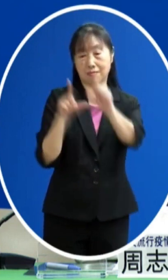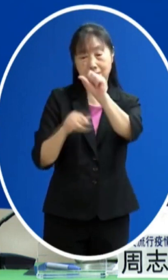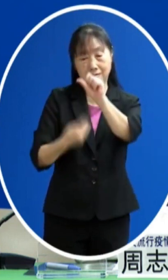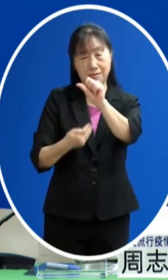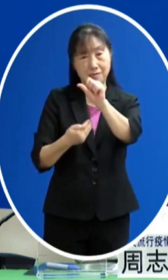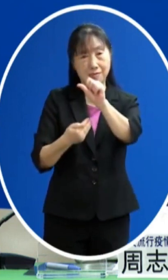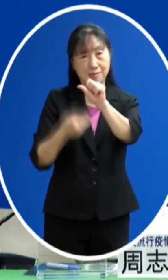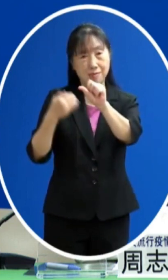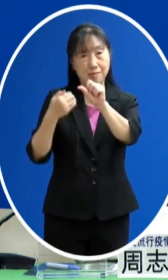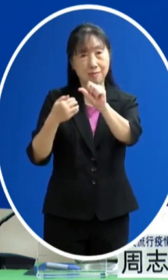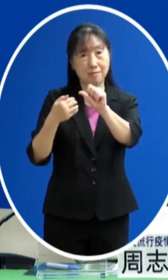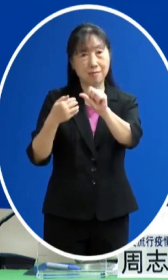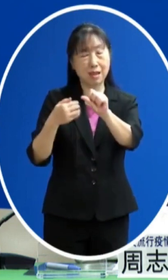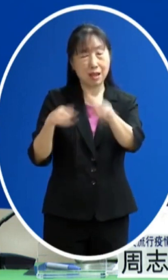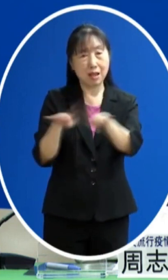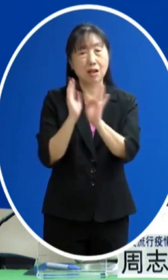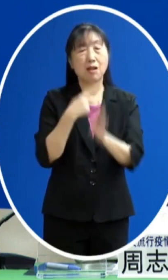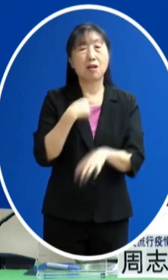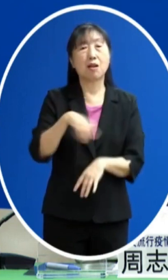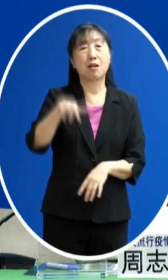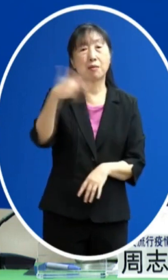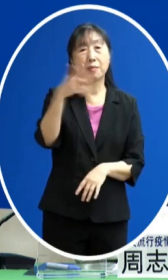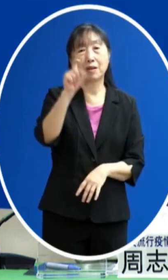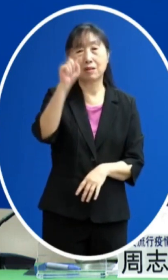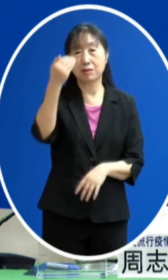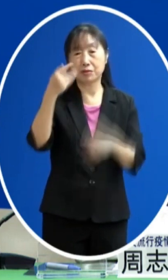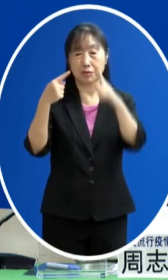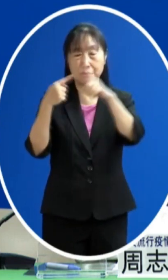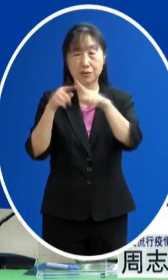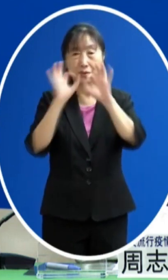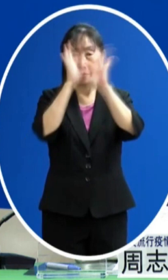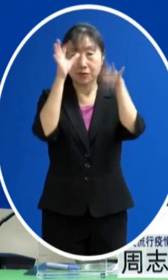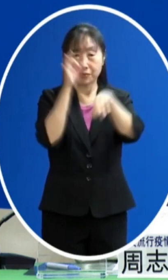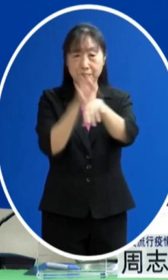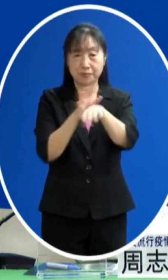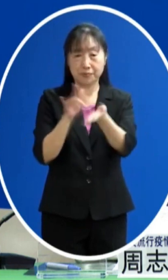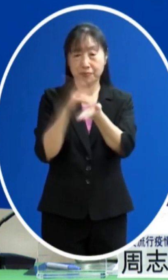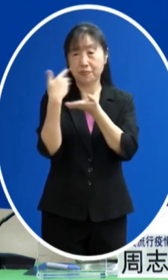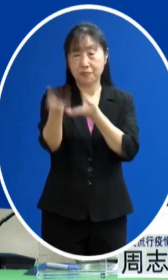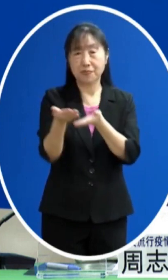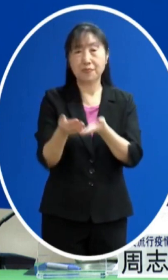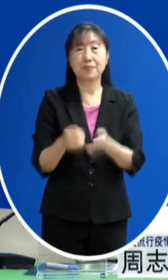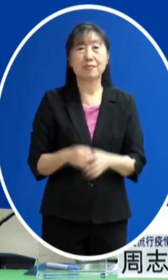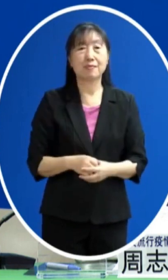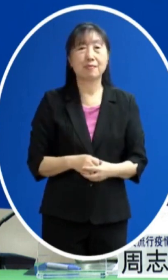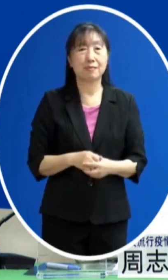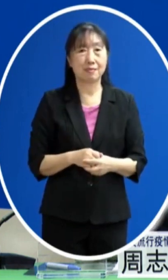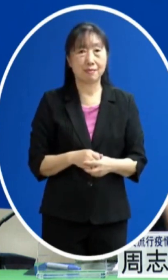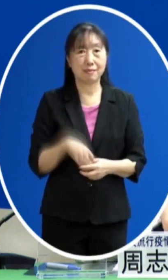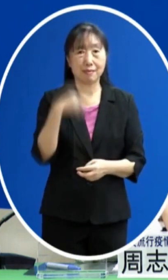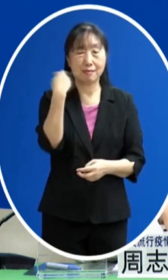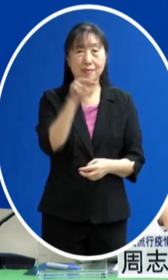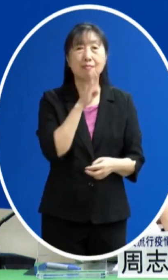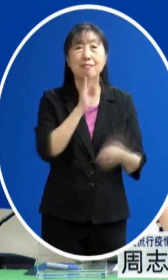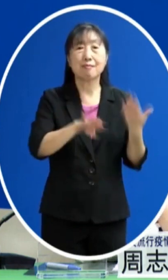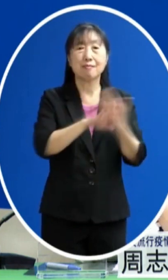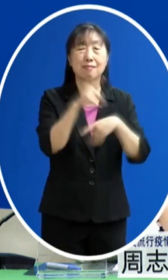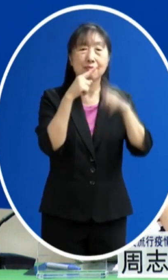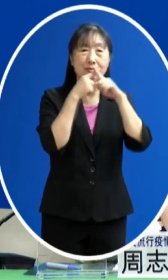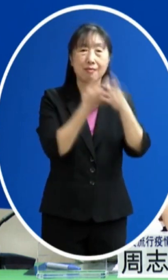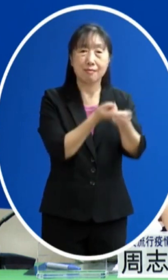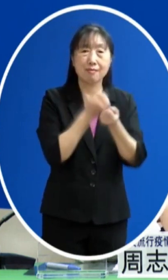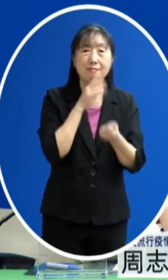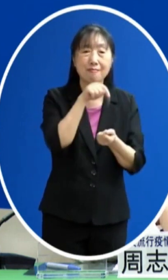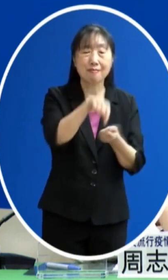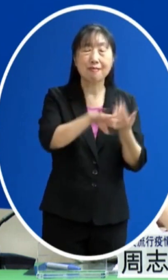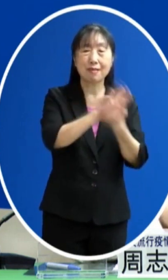口气这个就开了819人份的这个辉瑞的新药，Paxlovid。 那另外在莫纳皮拉韦